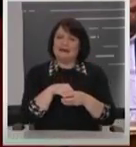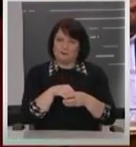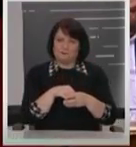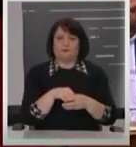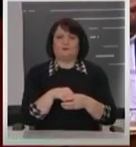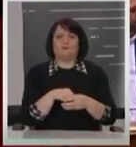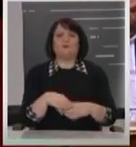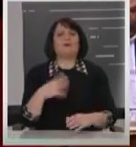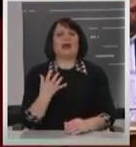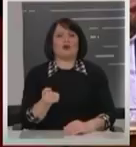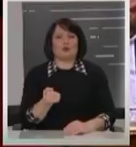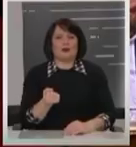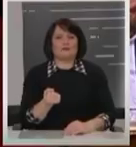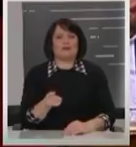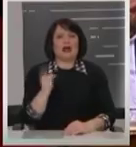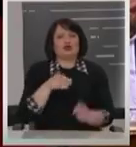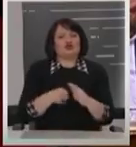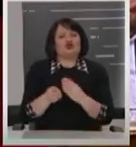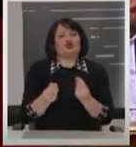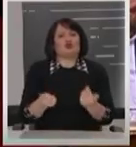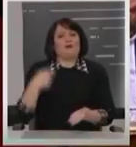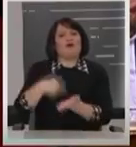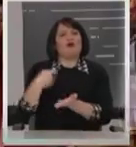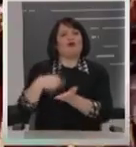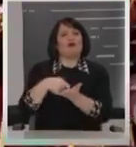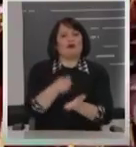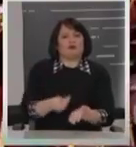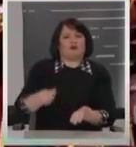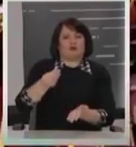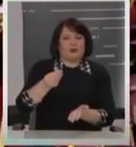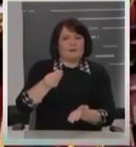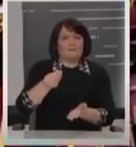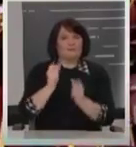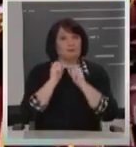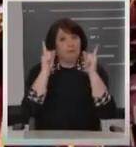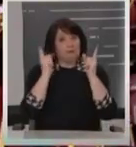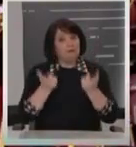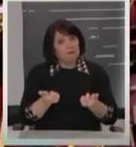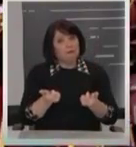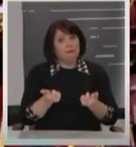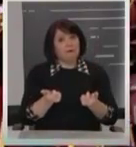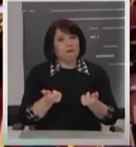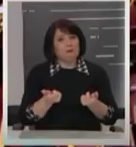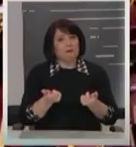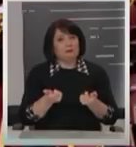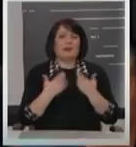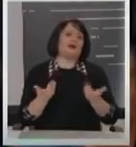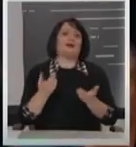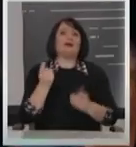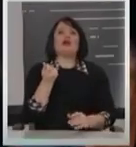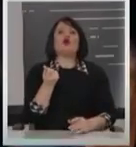έχουμε τους έμεσους φόρους και είναι εντυπωσιακό ότι ενώ η